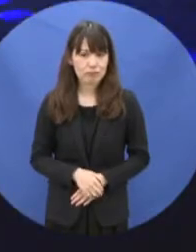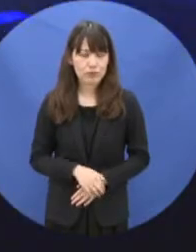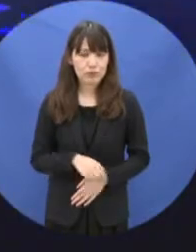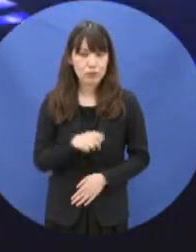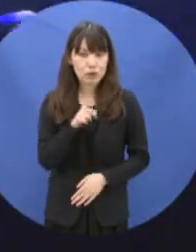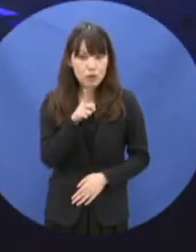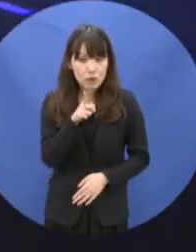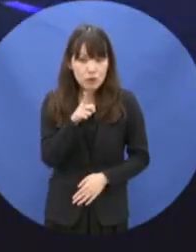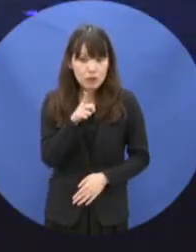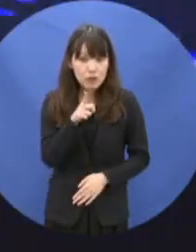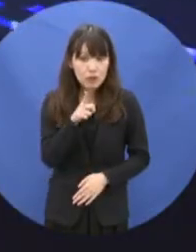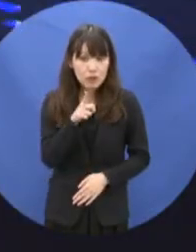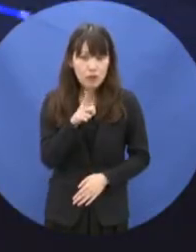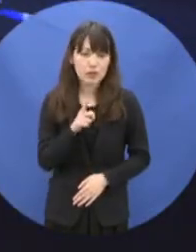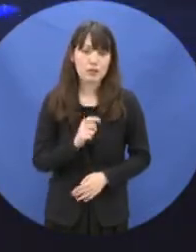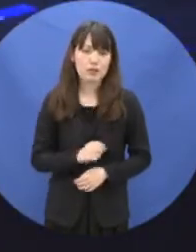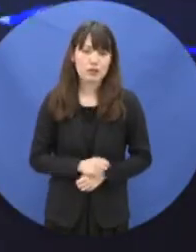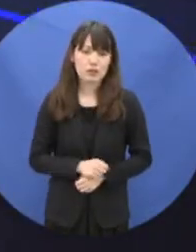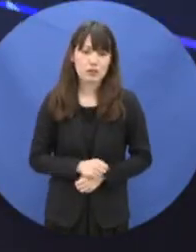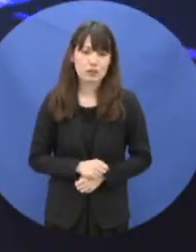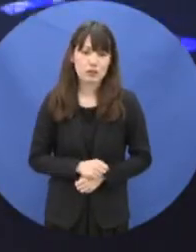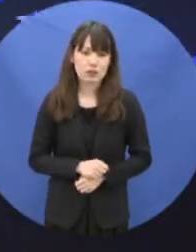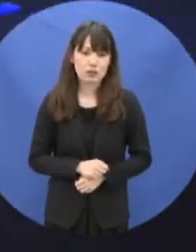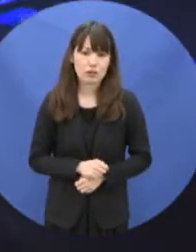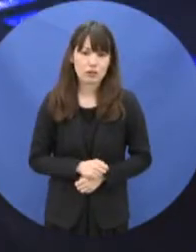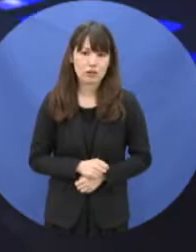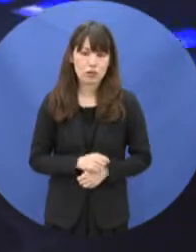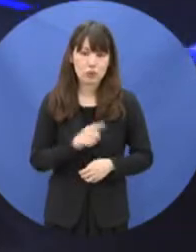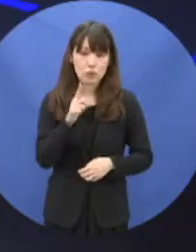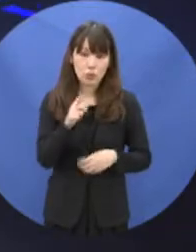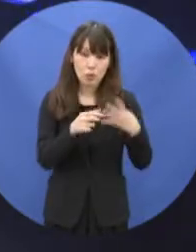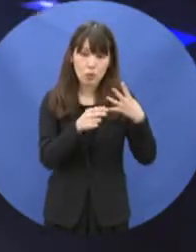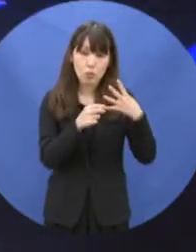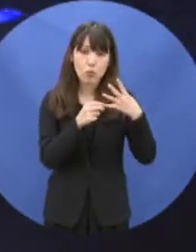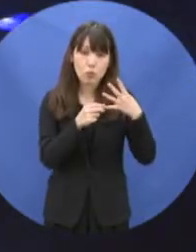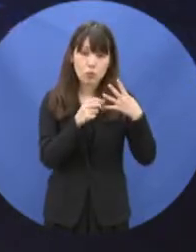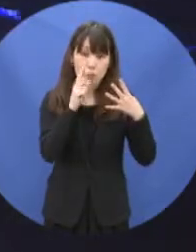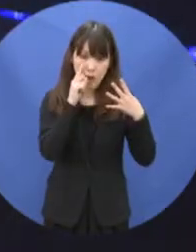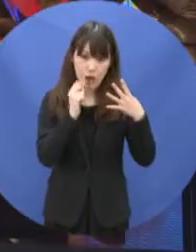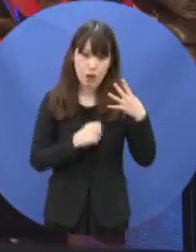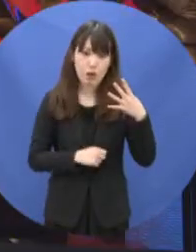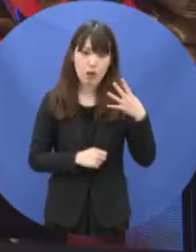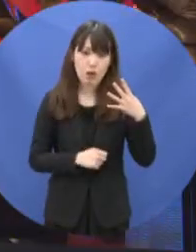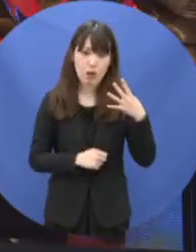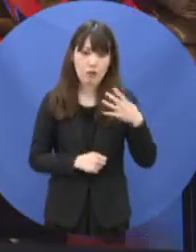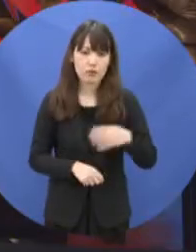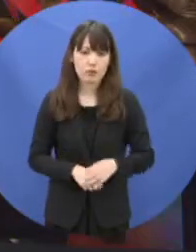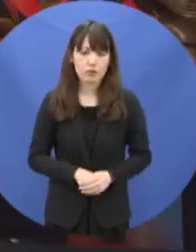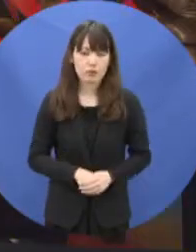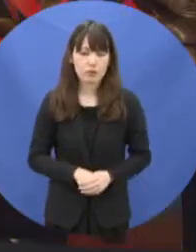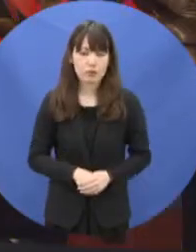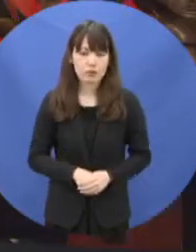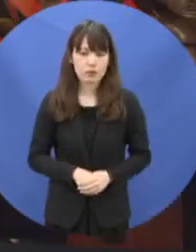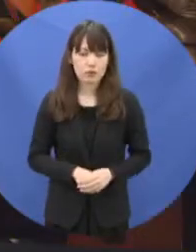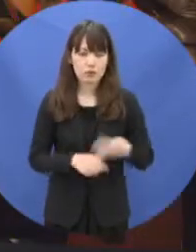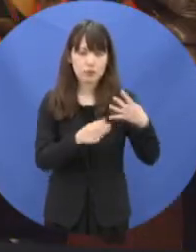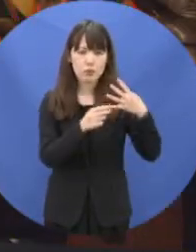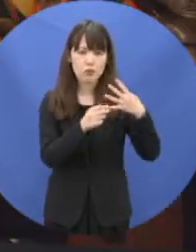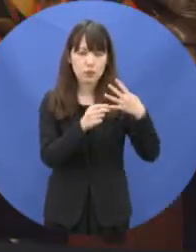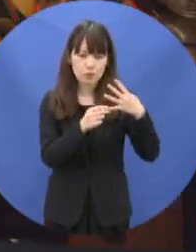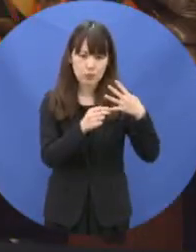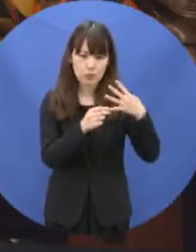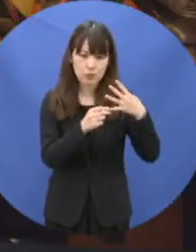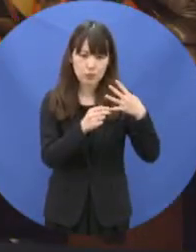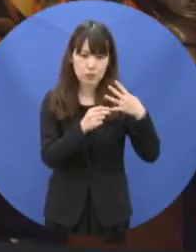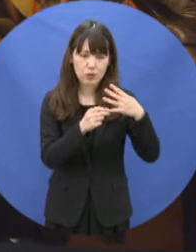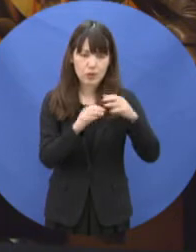あれですか？ これですね、はい、 これが4つ目の顔。 はい、これはですね、第4の